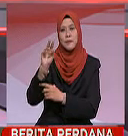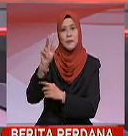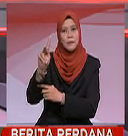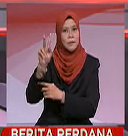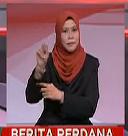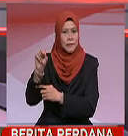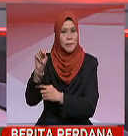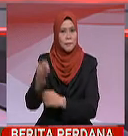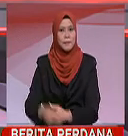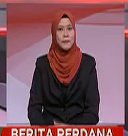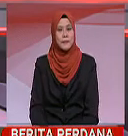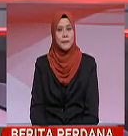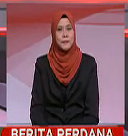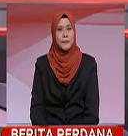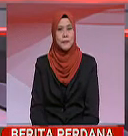negara